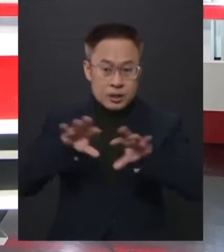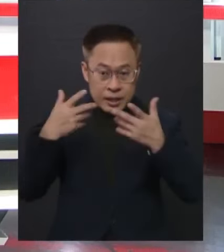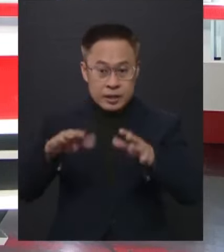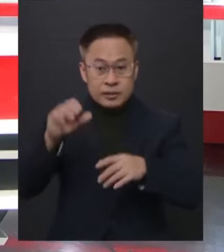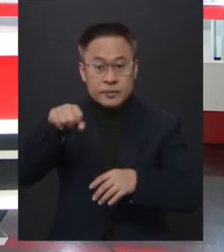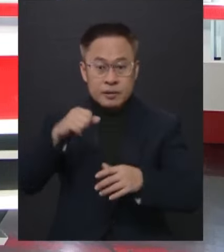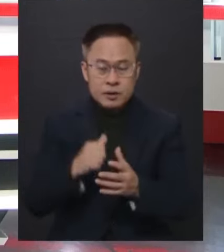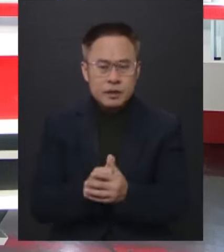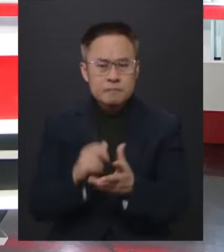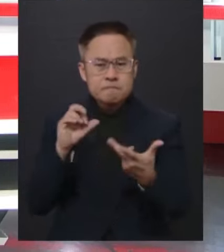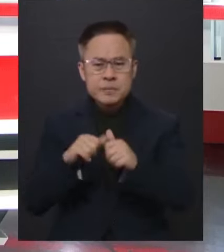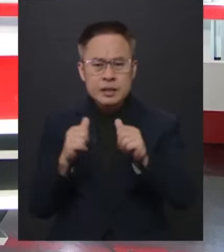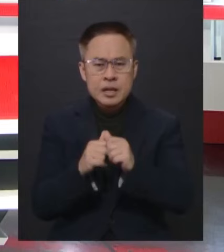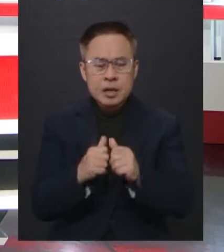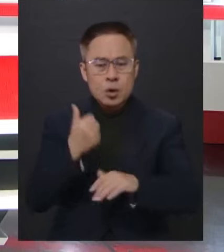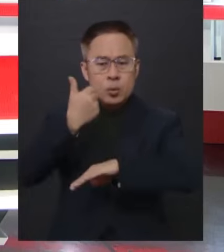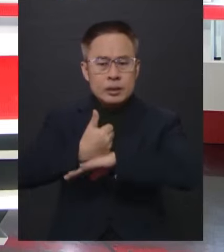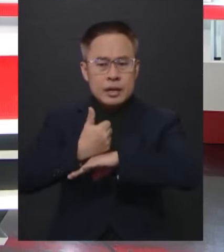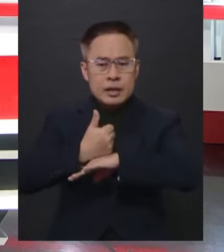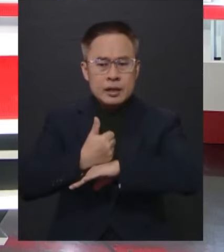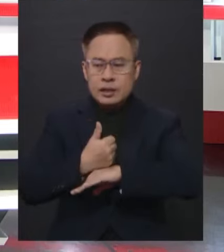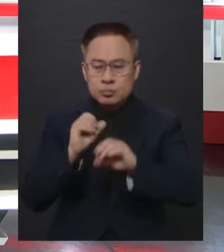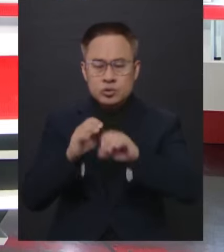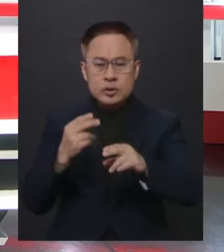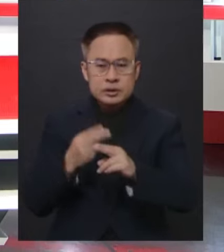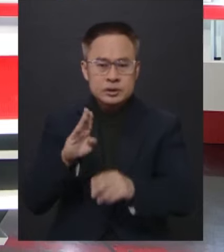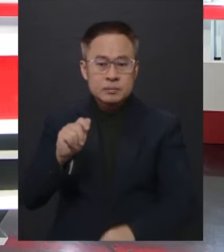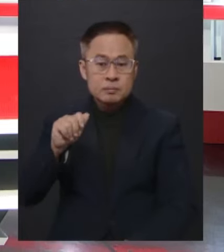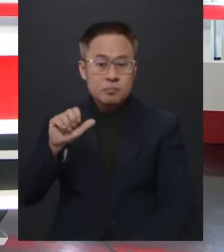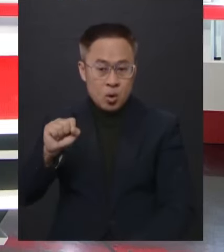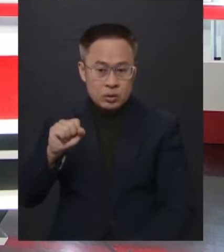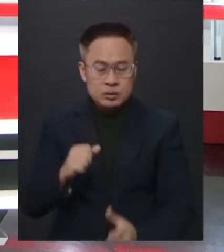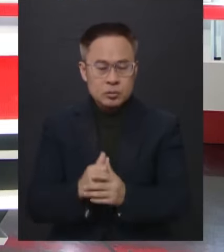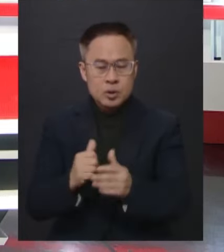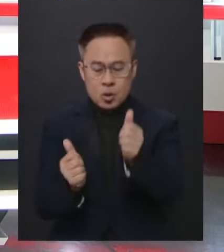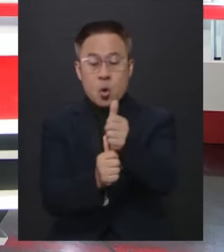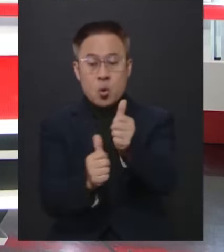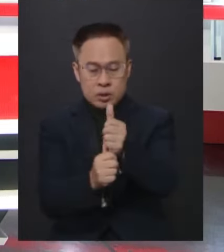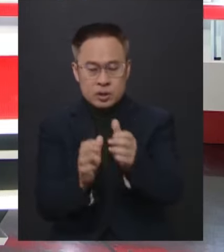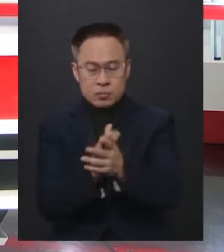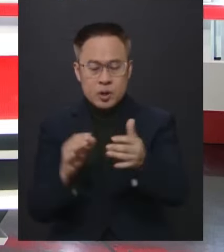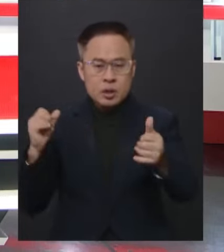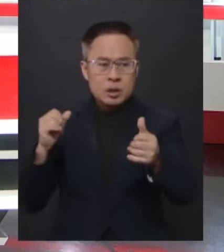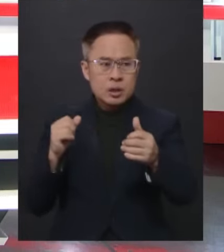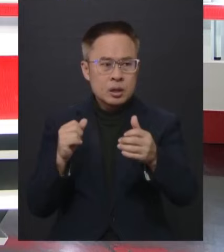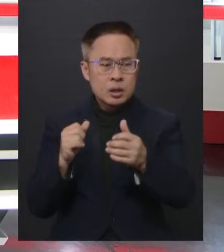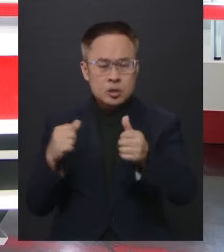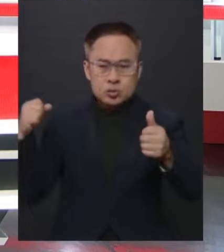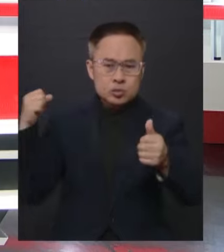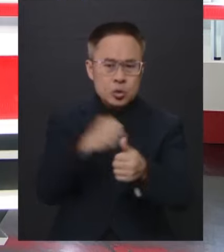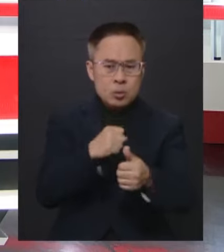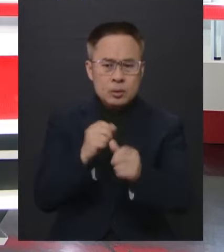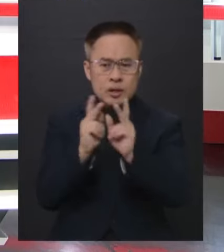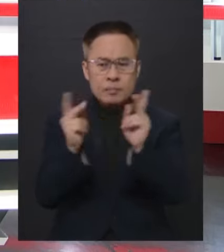ที่มีประเด็นปัญหาของโค้ชบอสนะคะที่ปรีเข้าไปมีเรื่องกับผู้ช่วยผู้ตัดสินนะคะมันก็เป็นภาพที่ออกมา